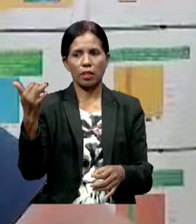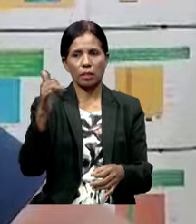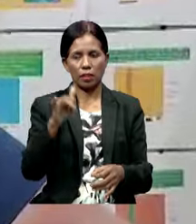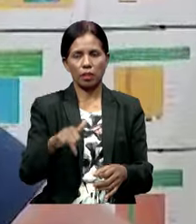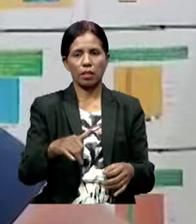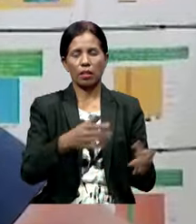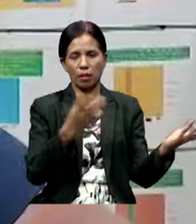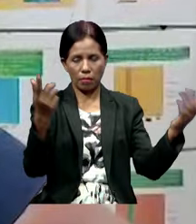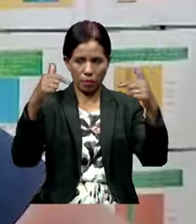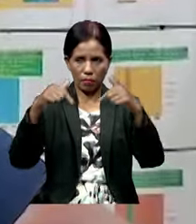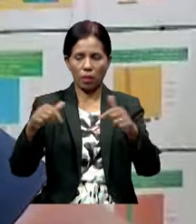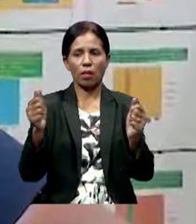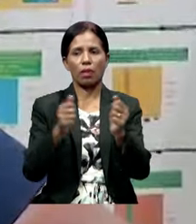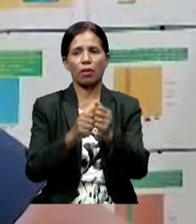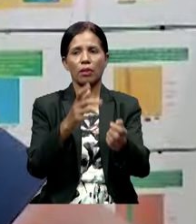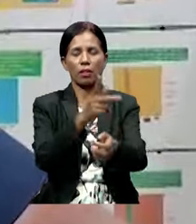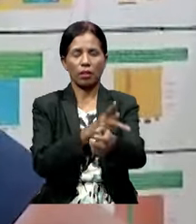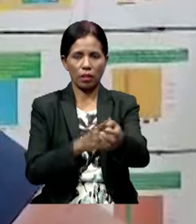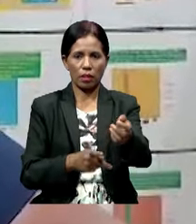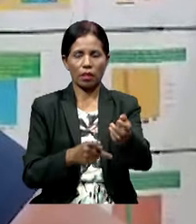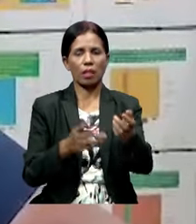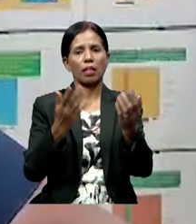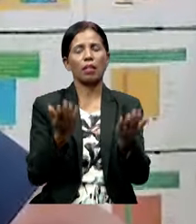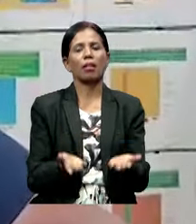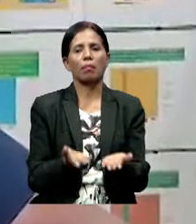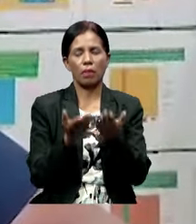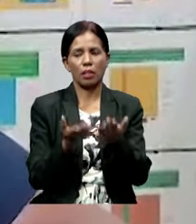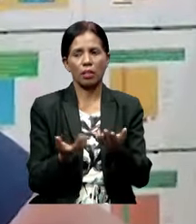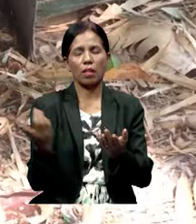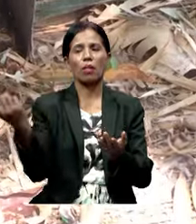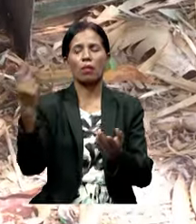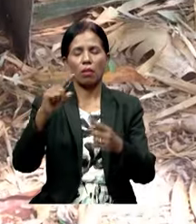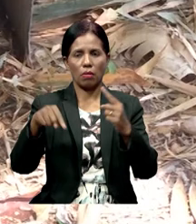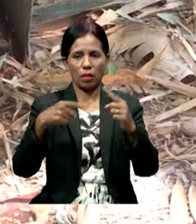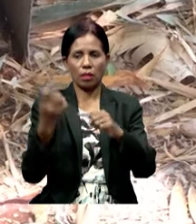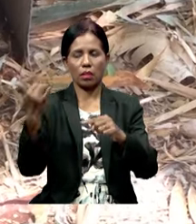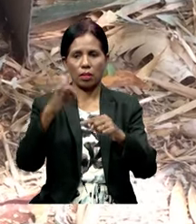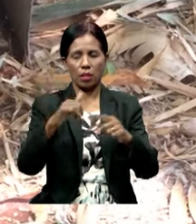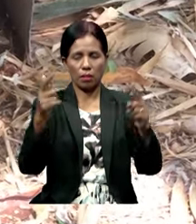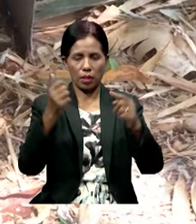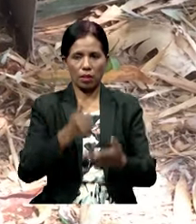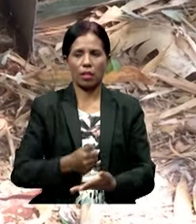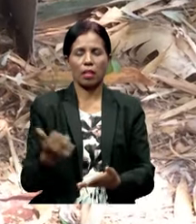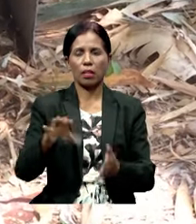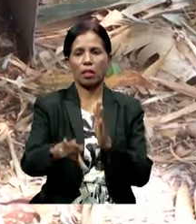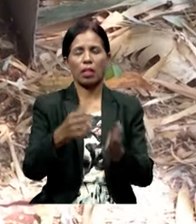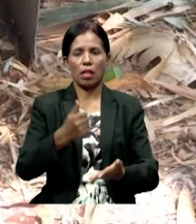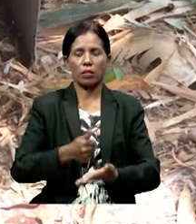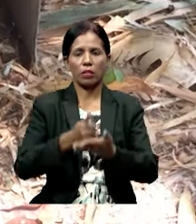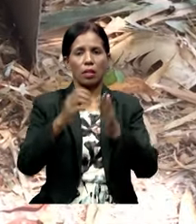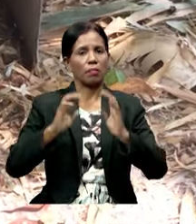makmai o ho mayoria kani kaman. Tango wahira sira mai, sira hetan tratamento y